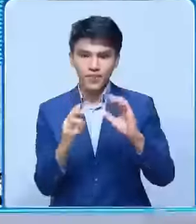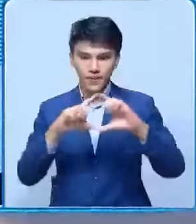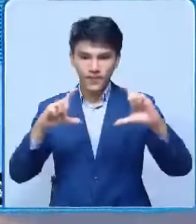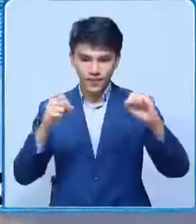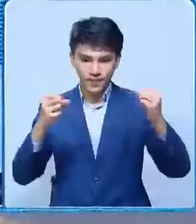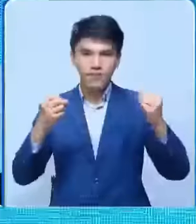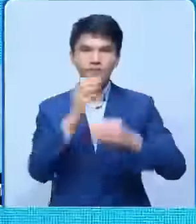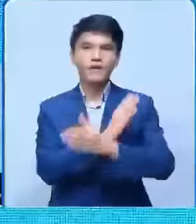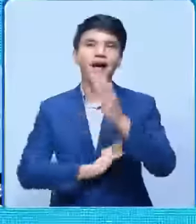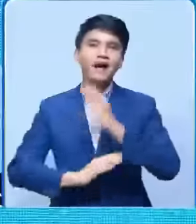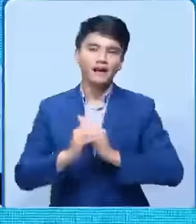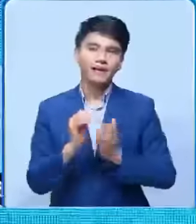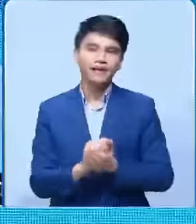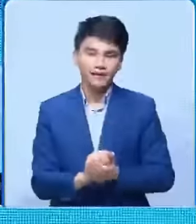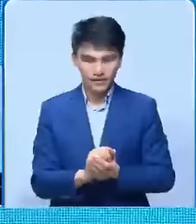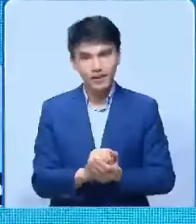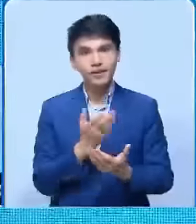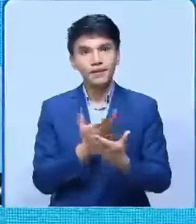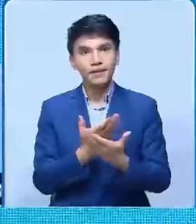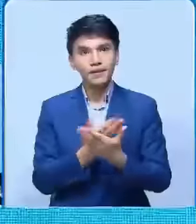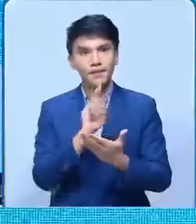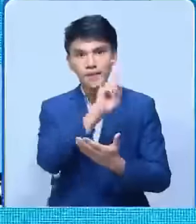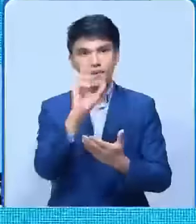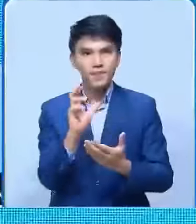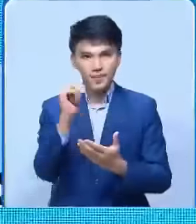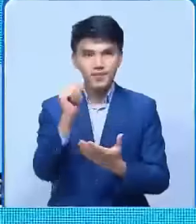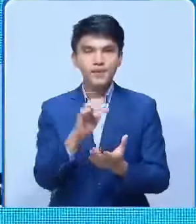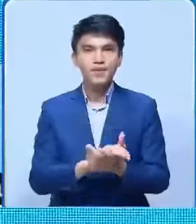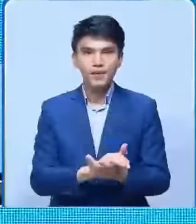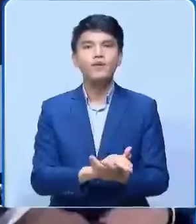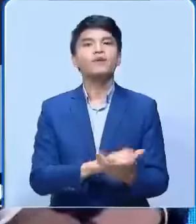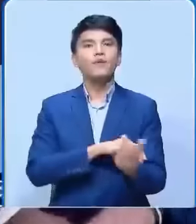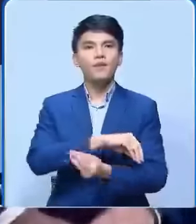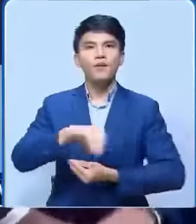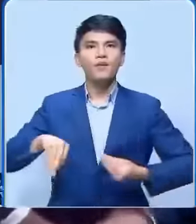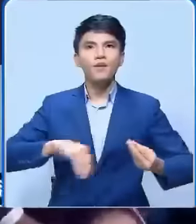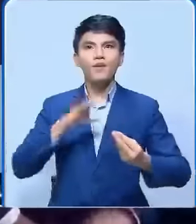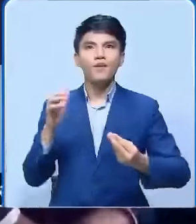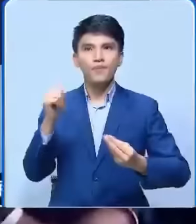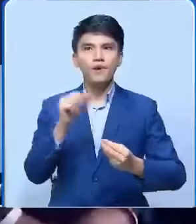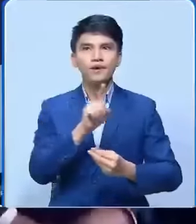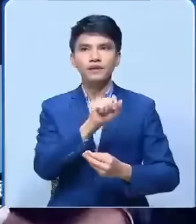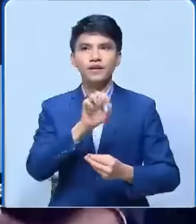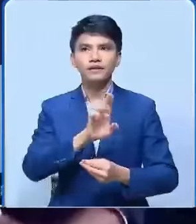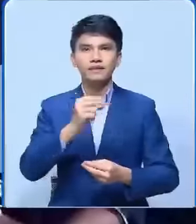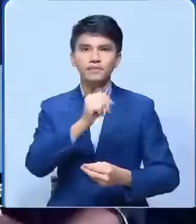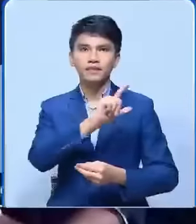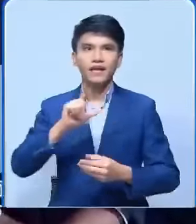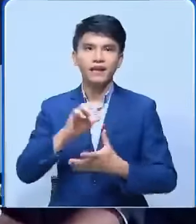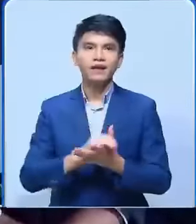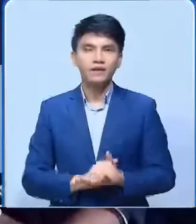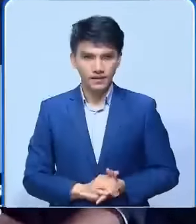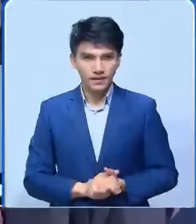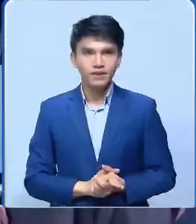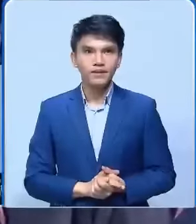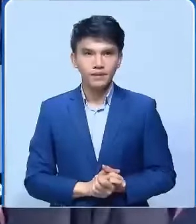ฐและผู้พิการมั่นใจว่าเมื่อเงินถูกนำไปใช้จ่ายจะสร้างพายุหมุนทางเศรษฐกิจ 140,000 กว่าล้านบาท